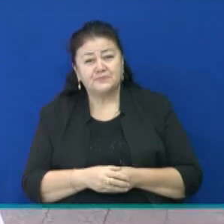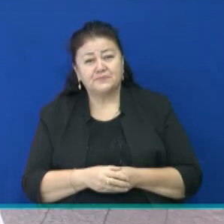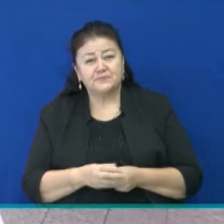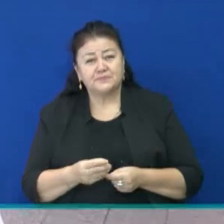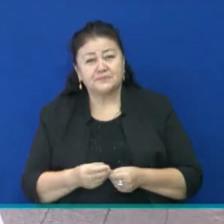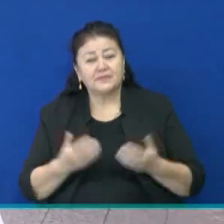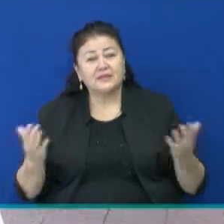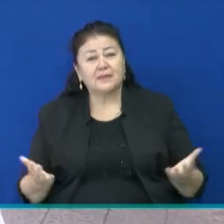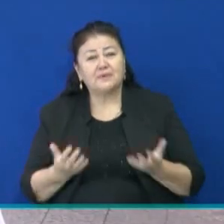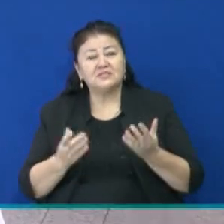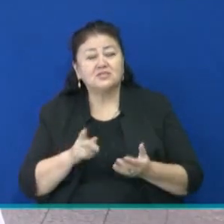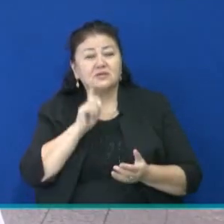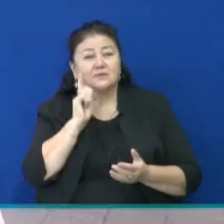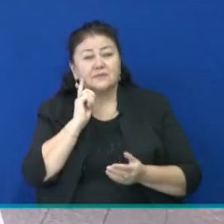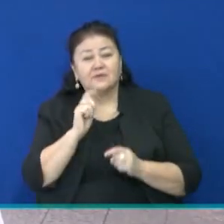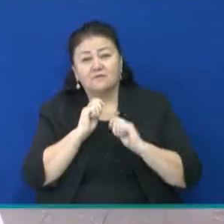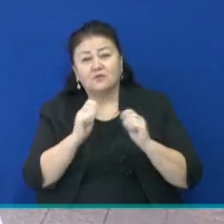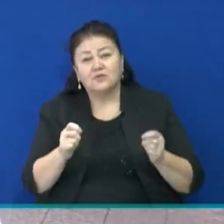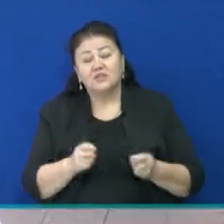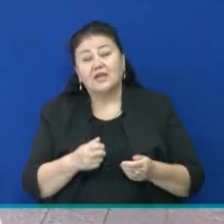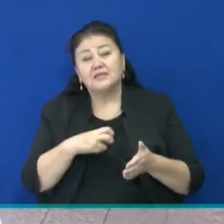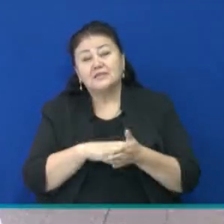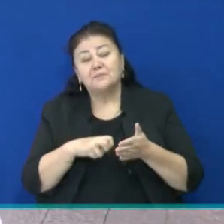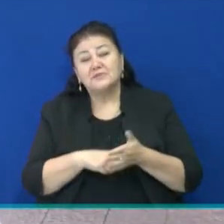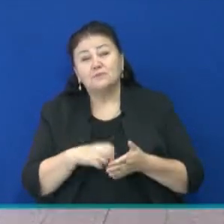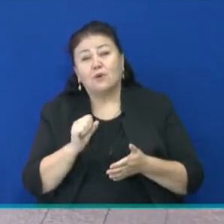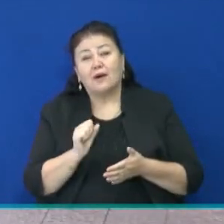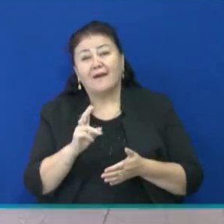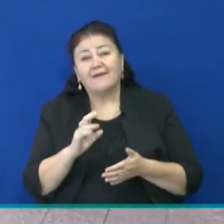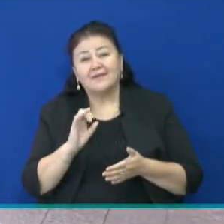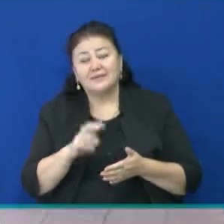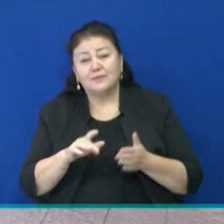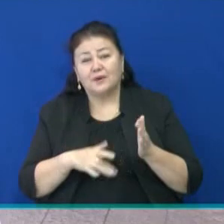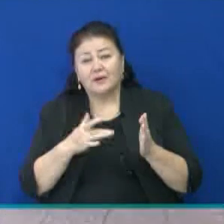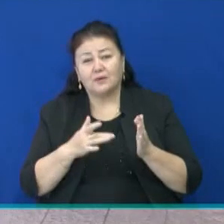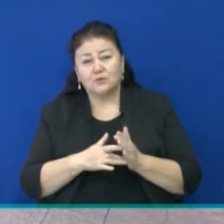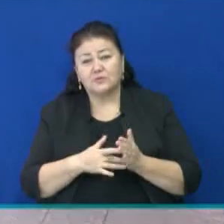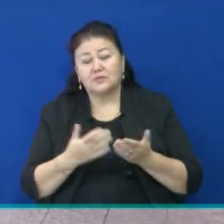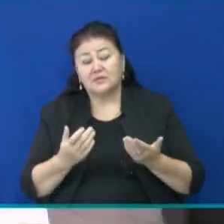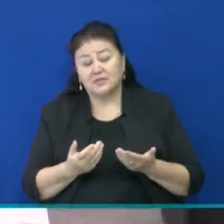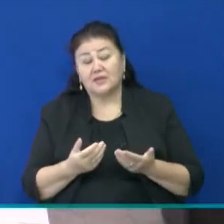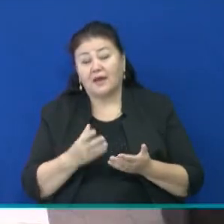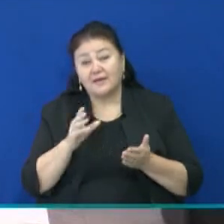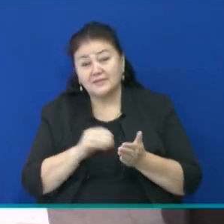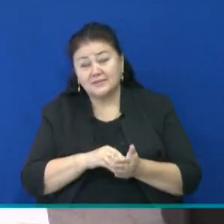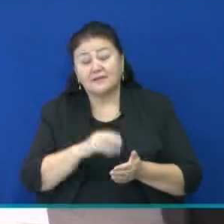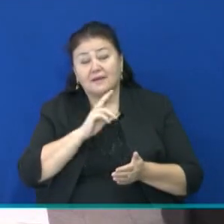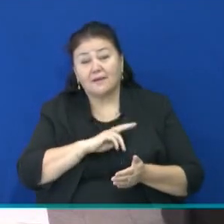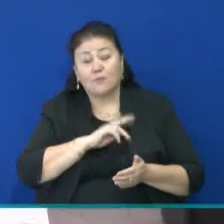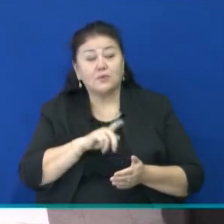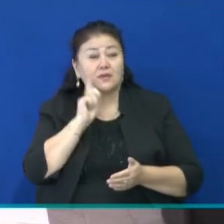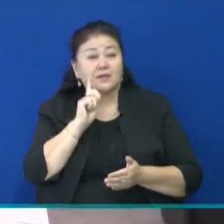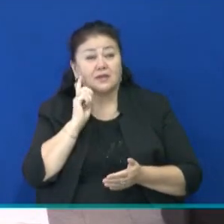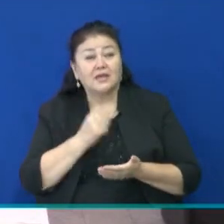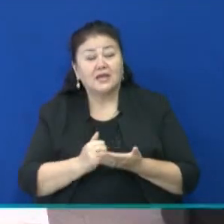Кроме того, для поддержки молодежи вручается письмо акима города. Мы считаем, что это оценка труда, которую проделала молодежь. Ресурсный центр